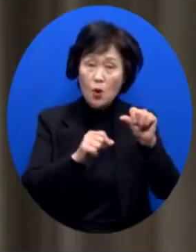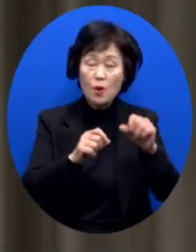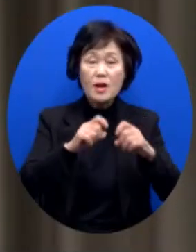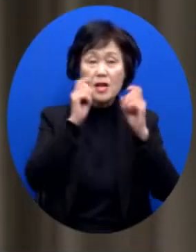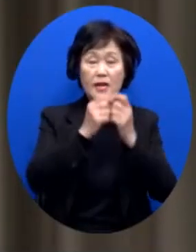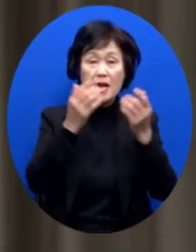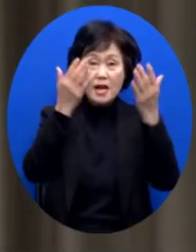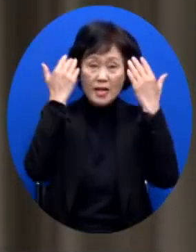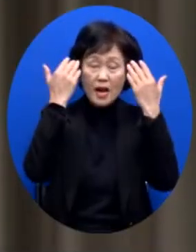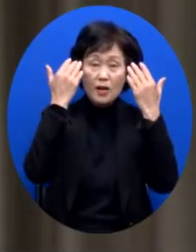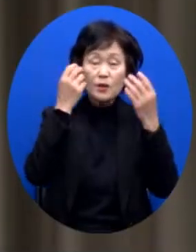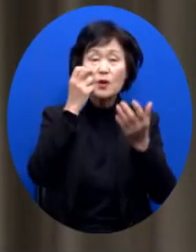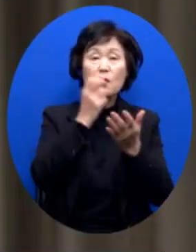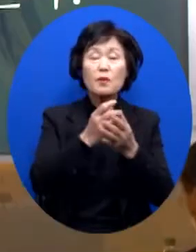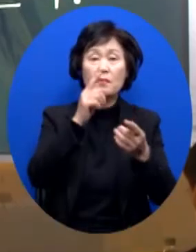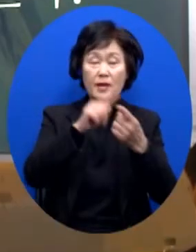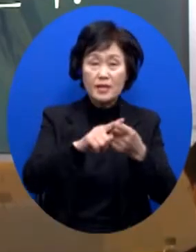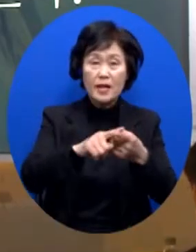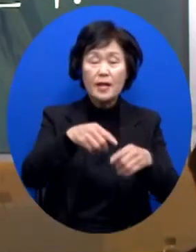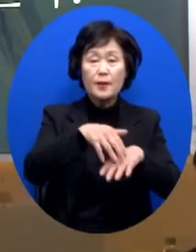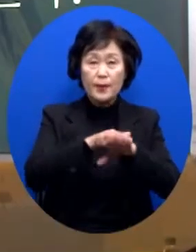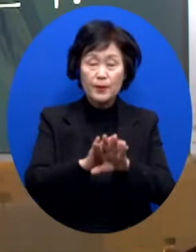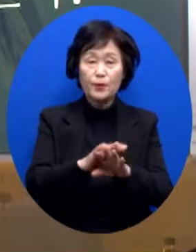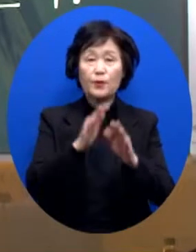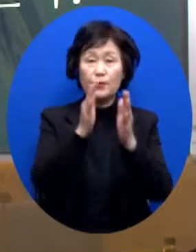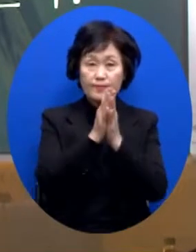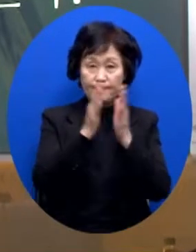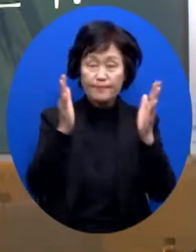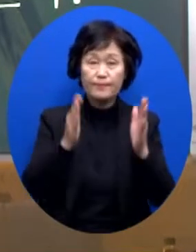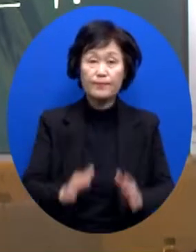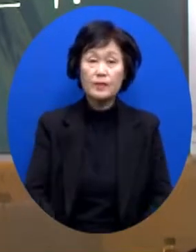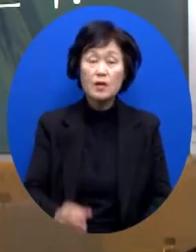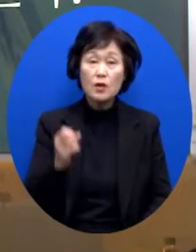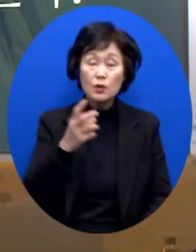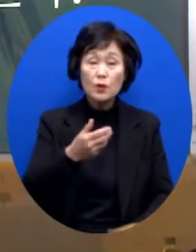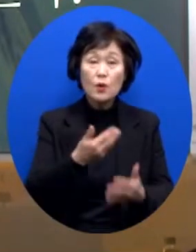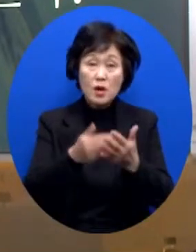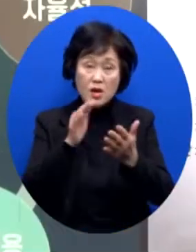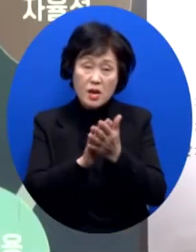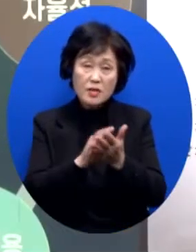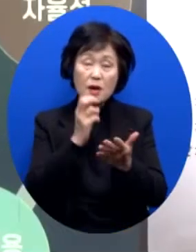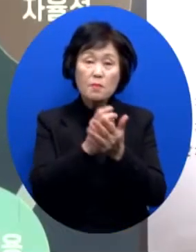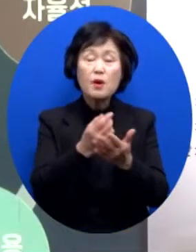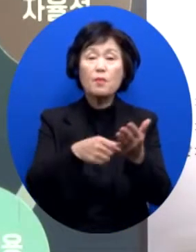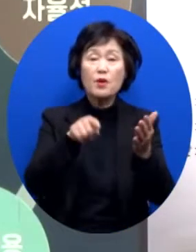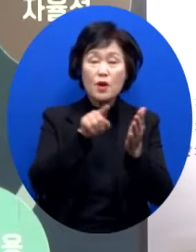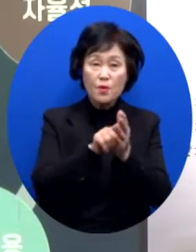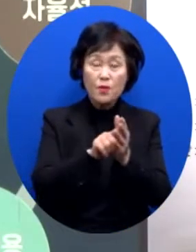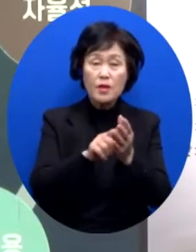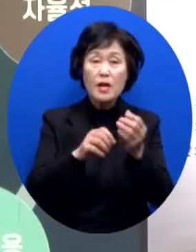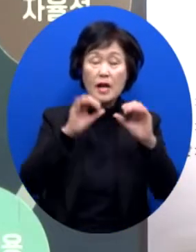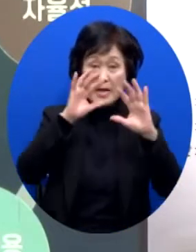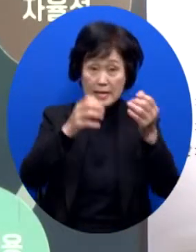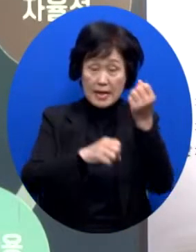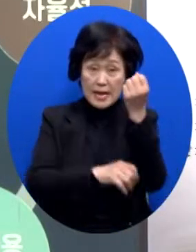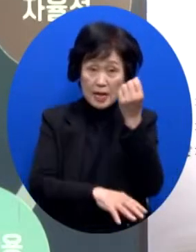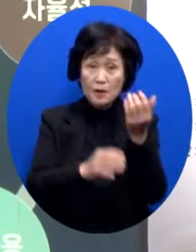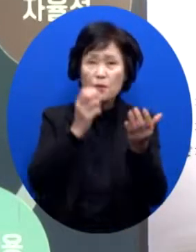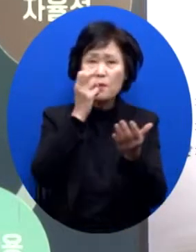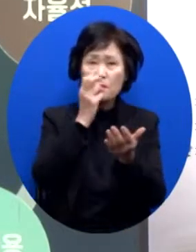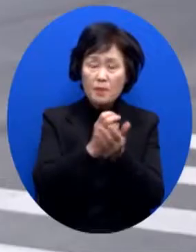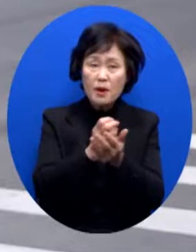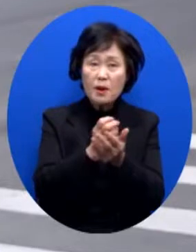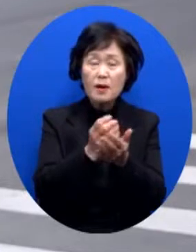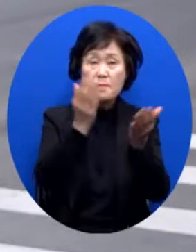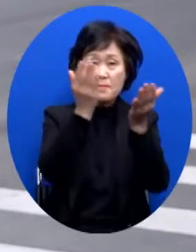미션 네트워크를 출범했습니다 또 개정 사업법 재개정을 위한 헌법소원을 제기하게 따고 밝혔습니다